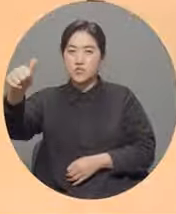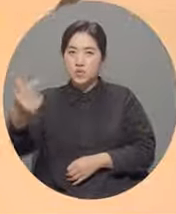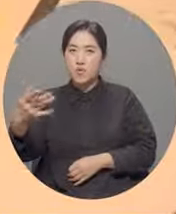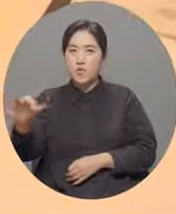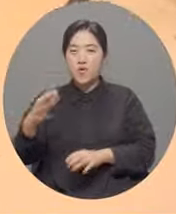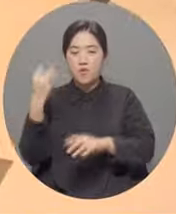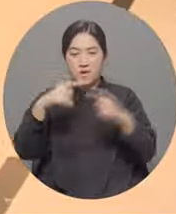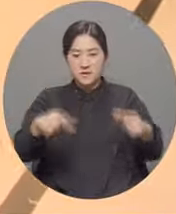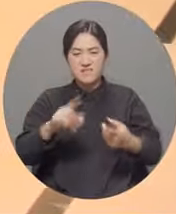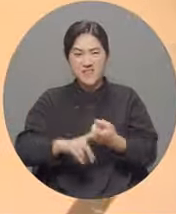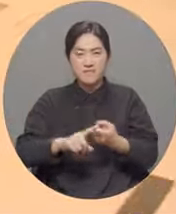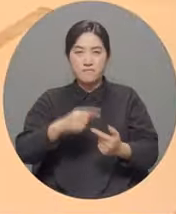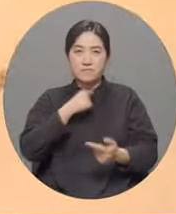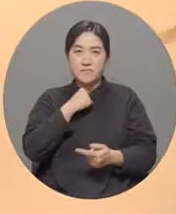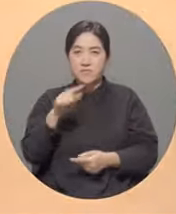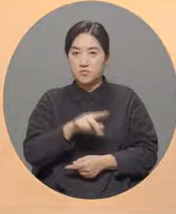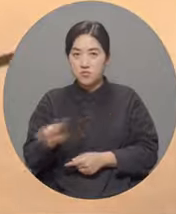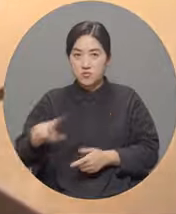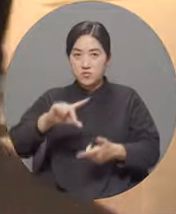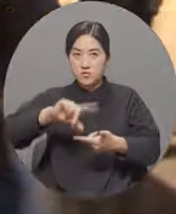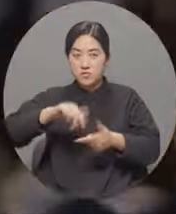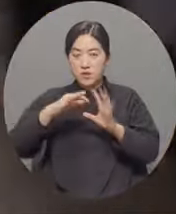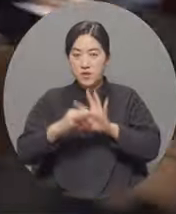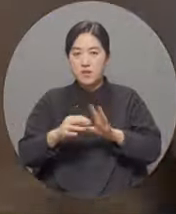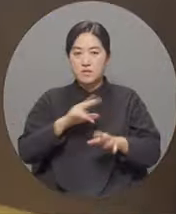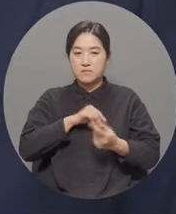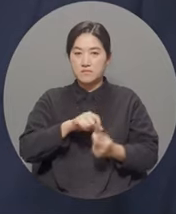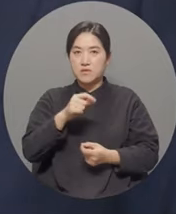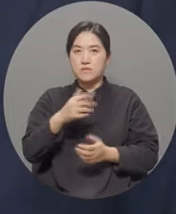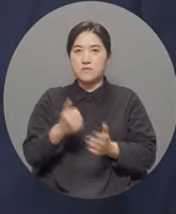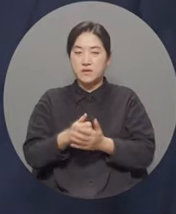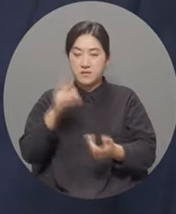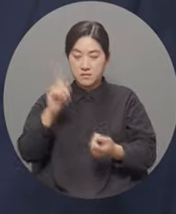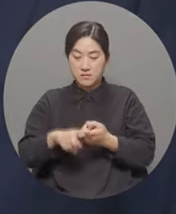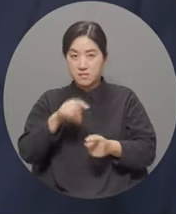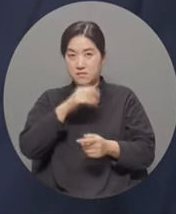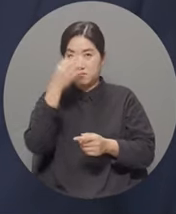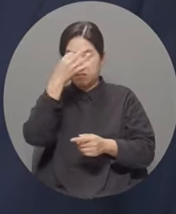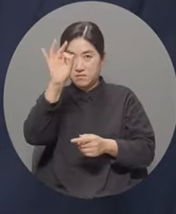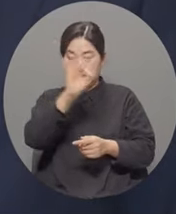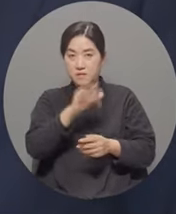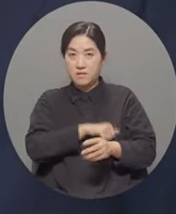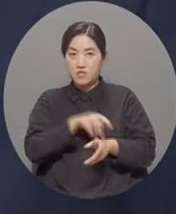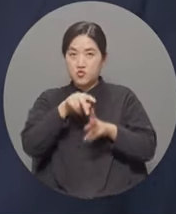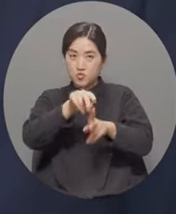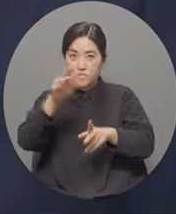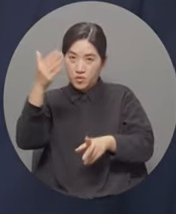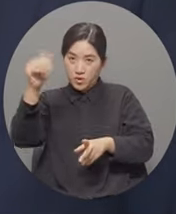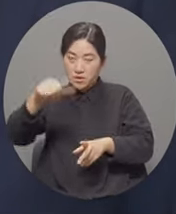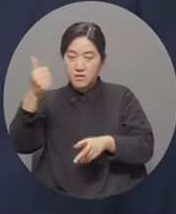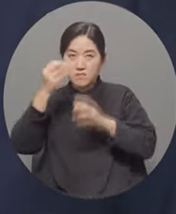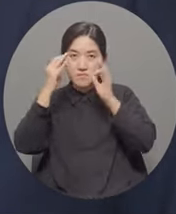지역구를 고수한 영남권 중진들이 현역 불패 흐름을 이어갈지 주목됩니다 MBC 뉴스 승입니다